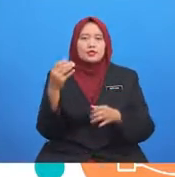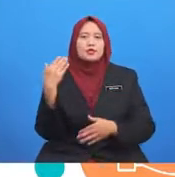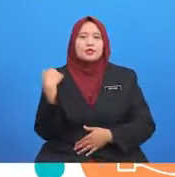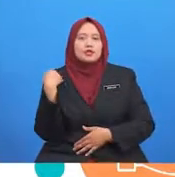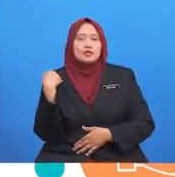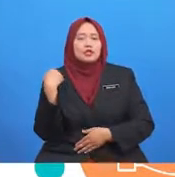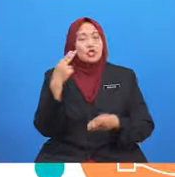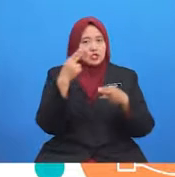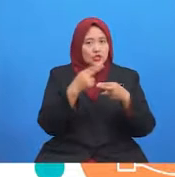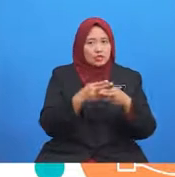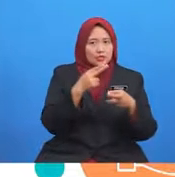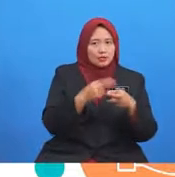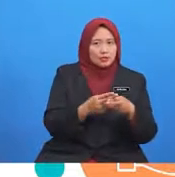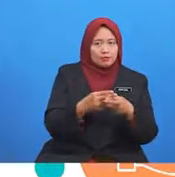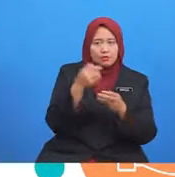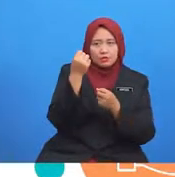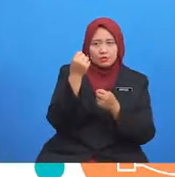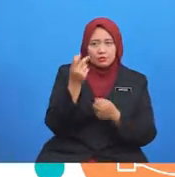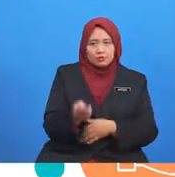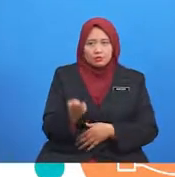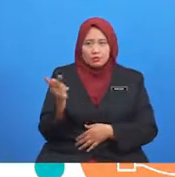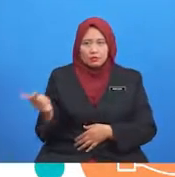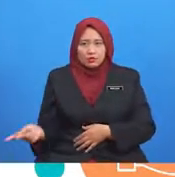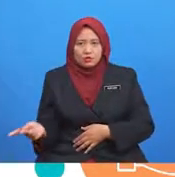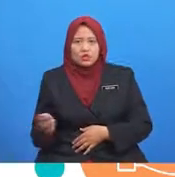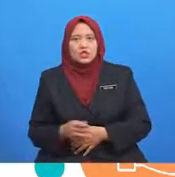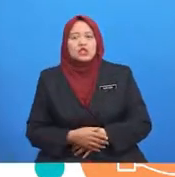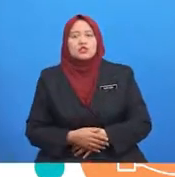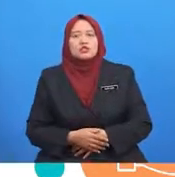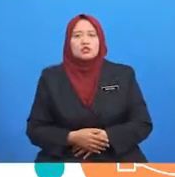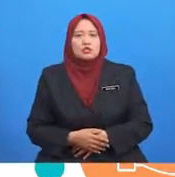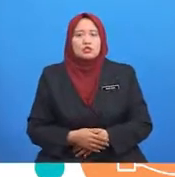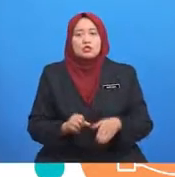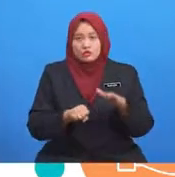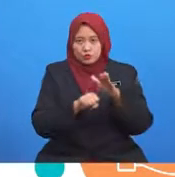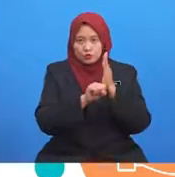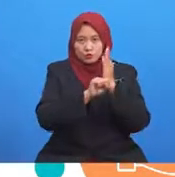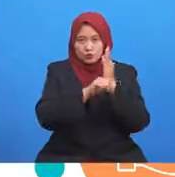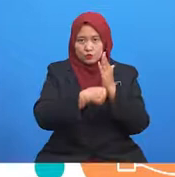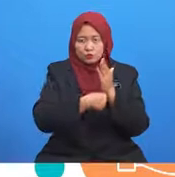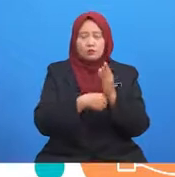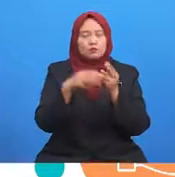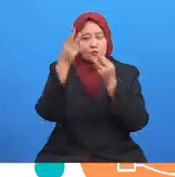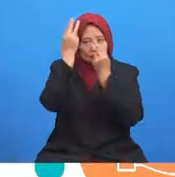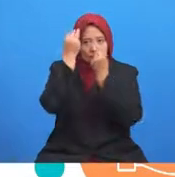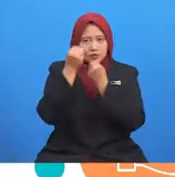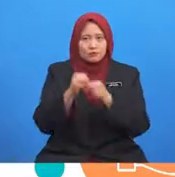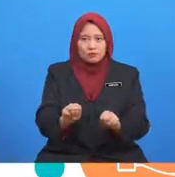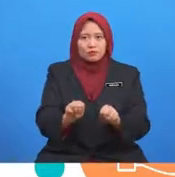Nama produk tersebut, sumber maklumat dan gambar tersebut diperolehi.